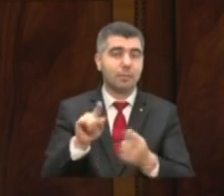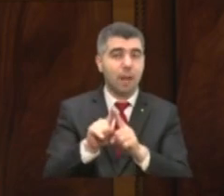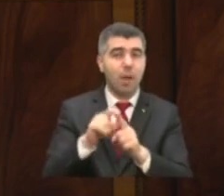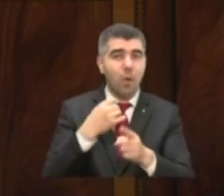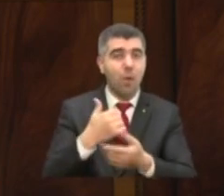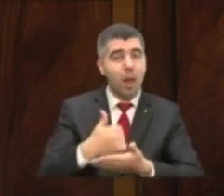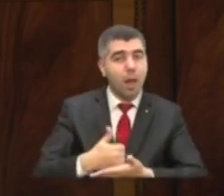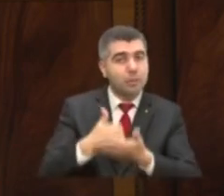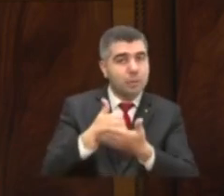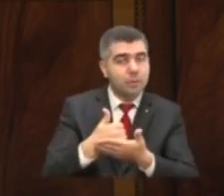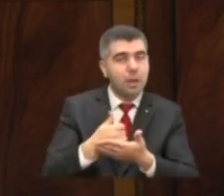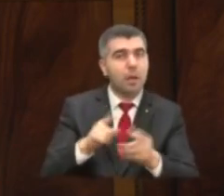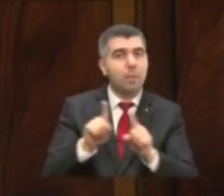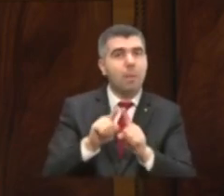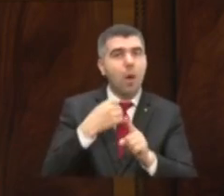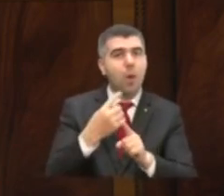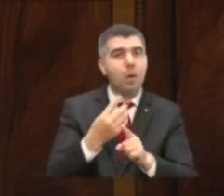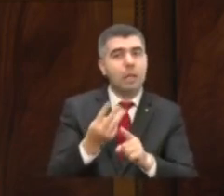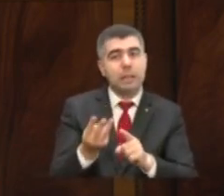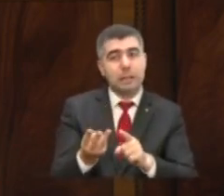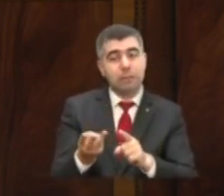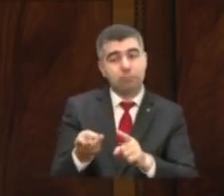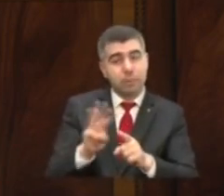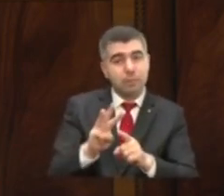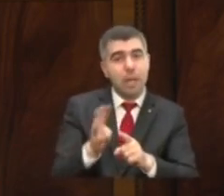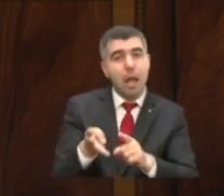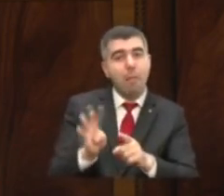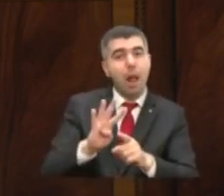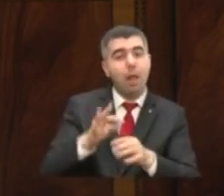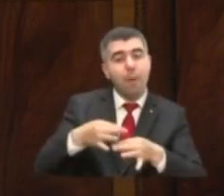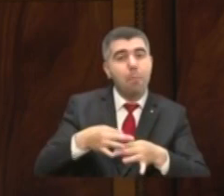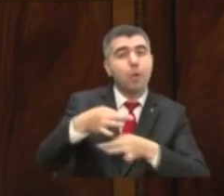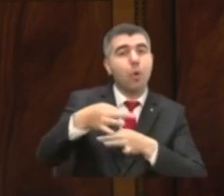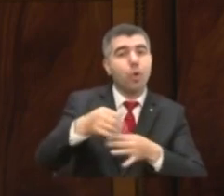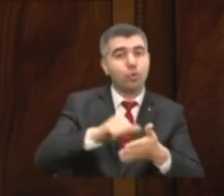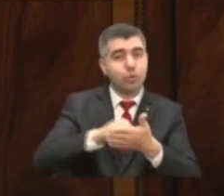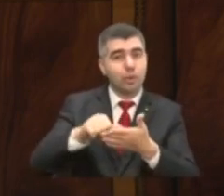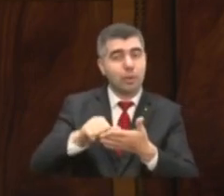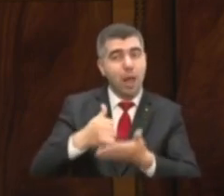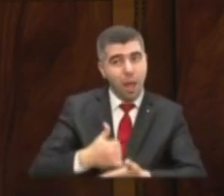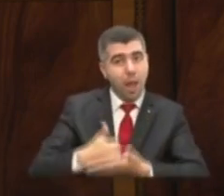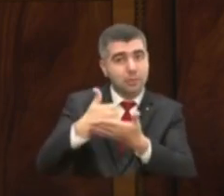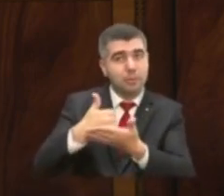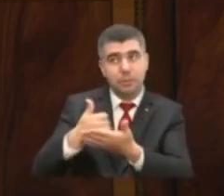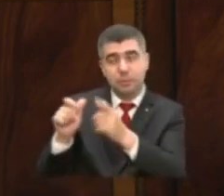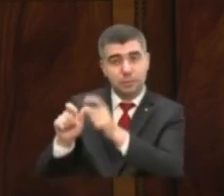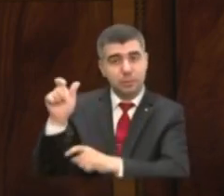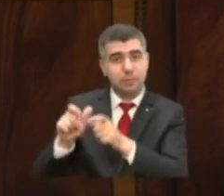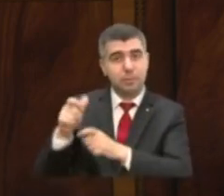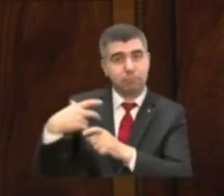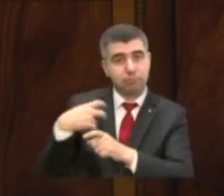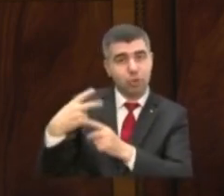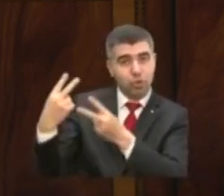و 4000 و 5000 درهم المتر مربع، راه ما يمكنش، هذا ماشي استثمار. لا بغينا نشجعوا الاستثمار، خصنا نسهلوا